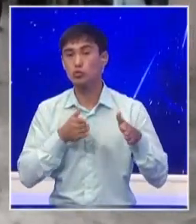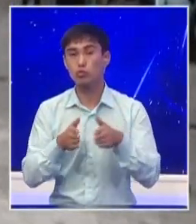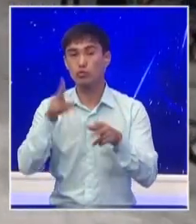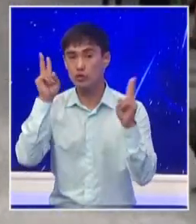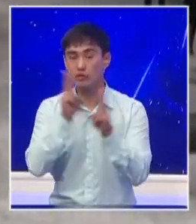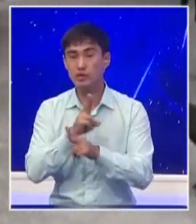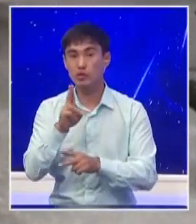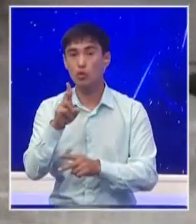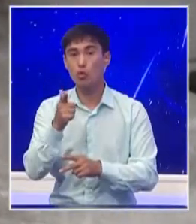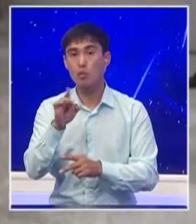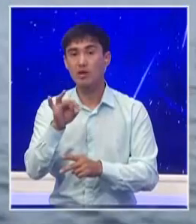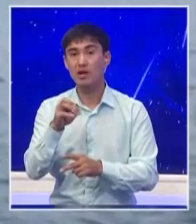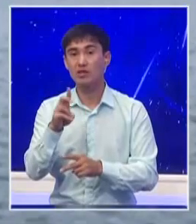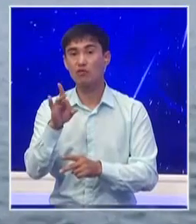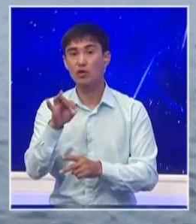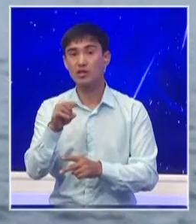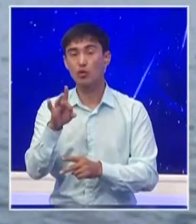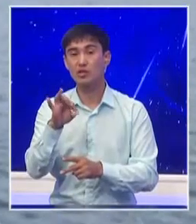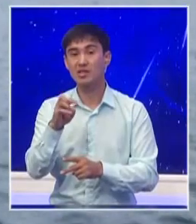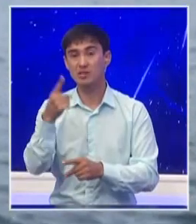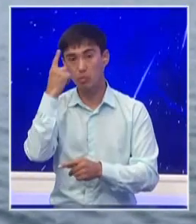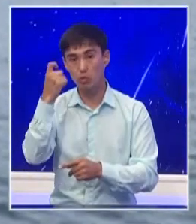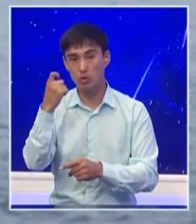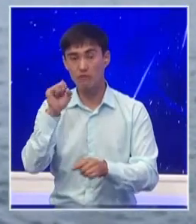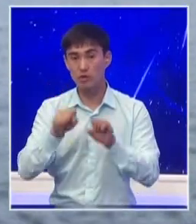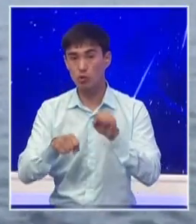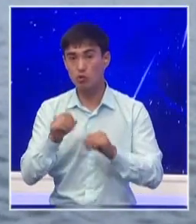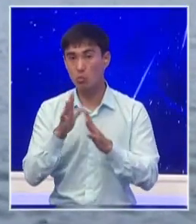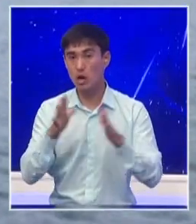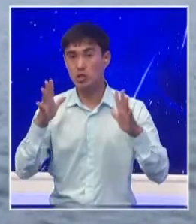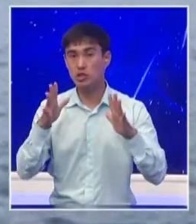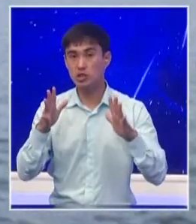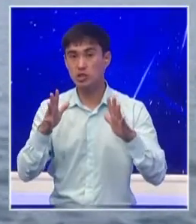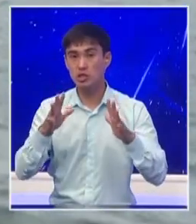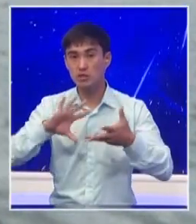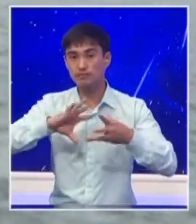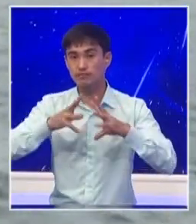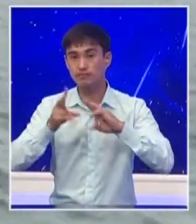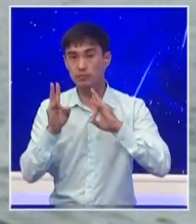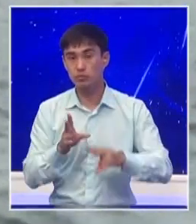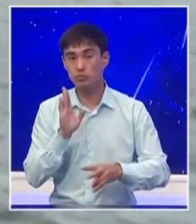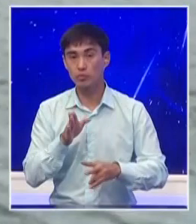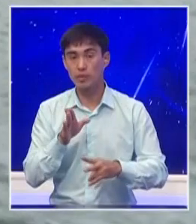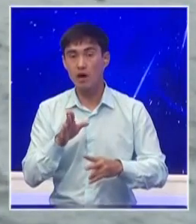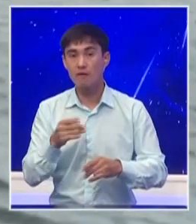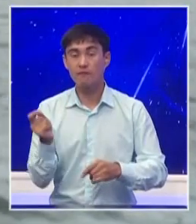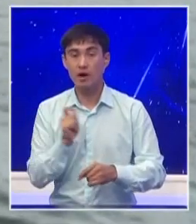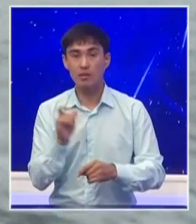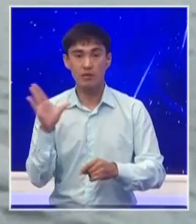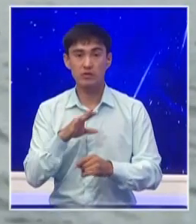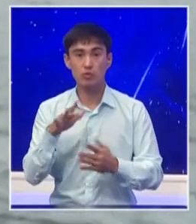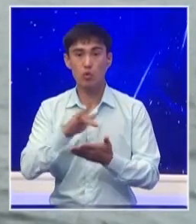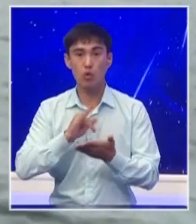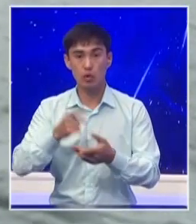но губернатор Флориды Рон Де Сантис предупредил о возможных масштабных последствиях. На выходных по всему штату